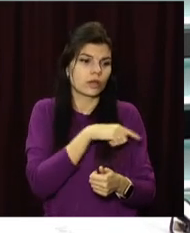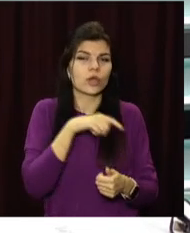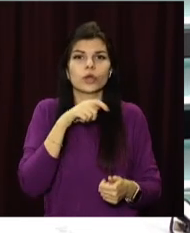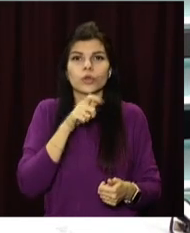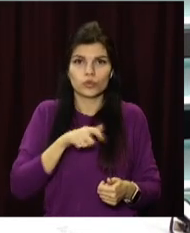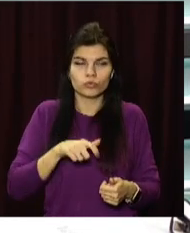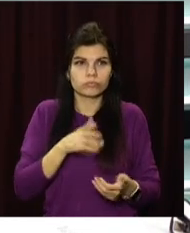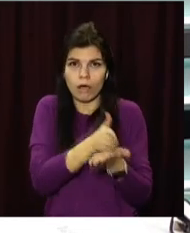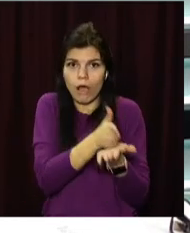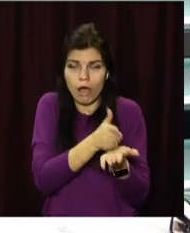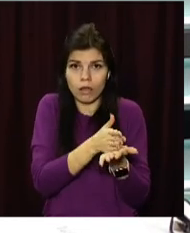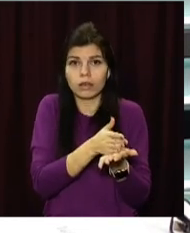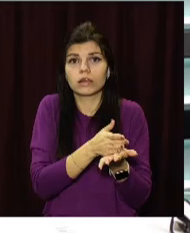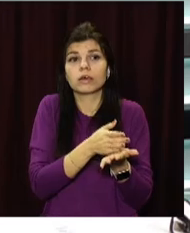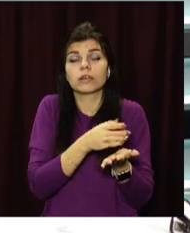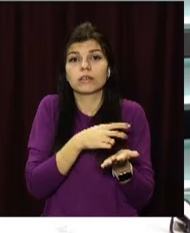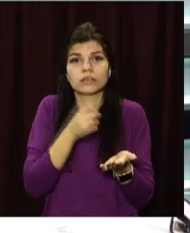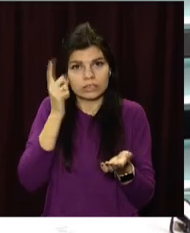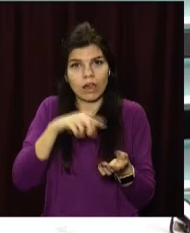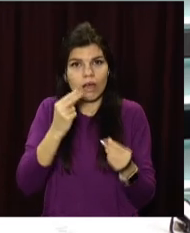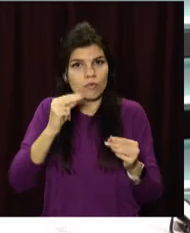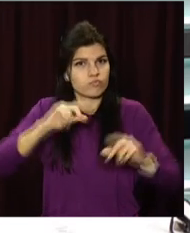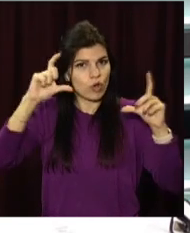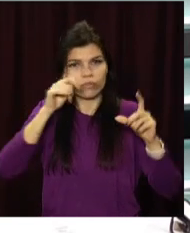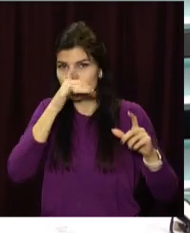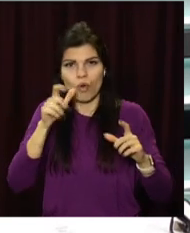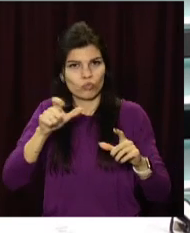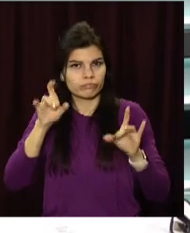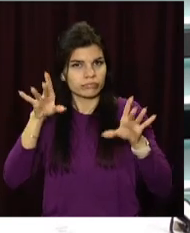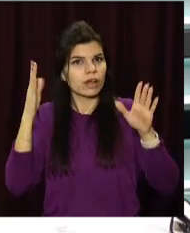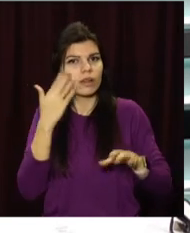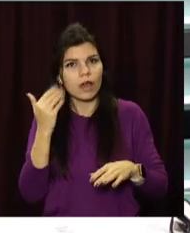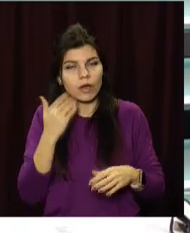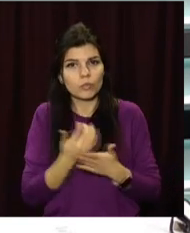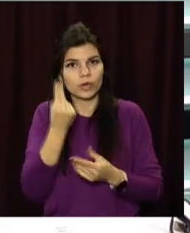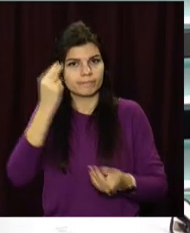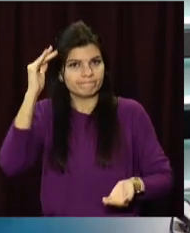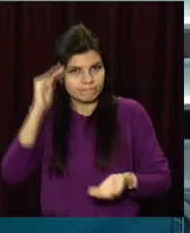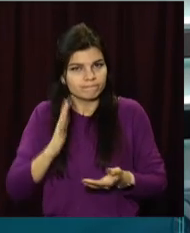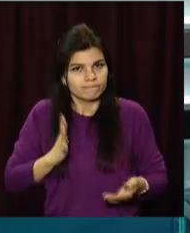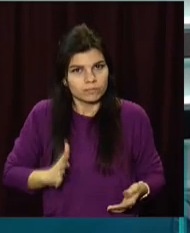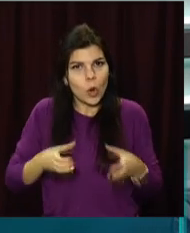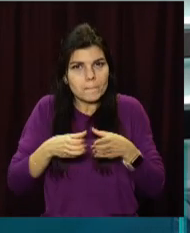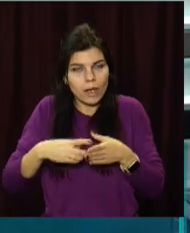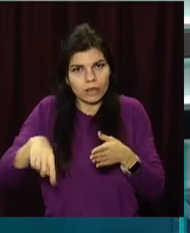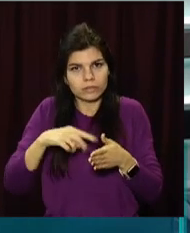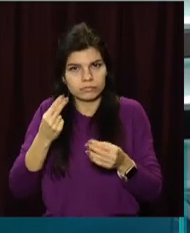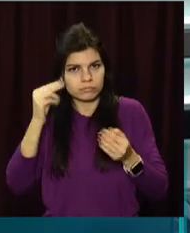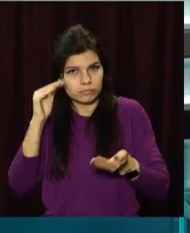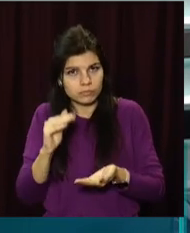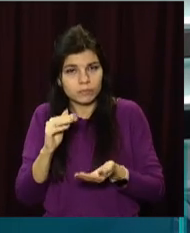само змінюватися під клієнта. Розглядається низка питань, у тому числі, як одна з